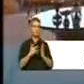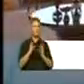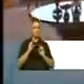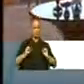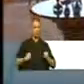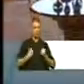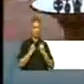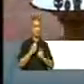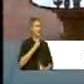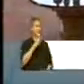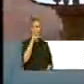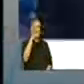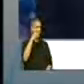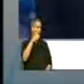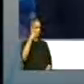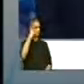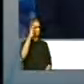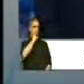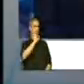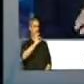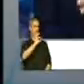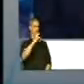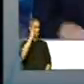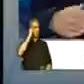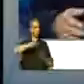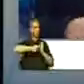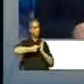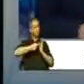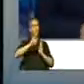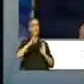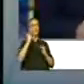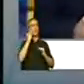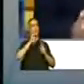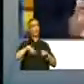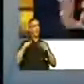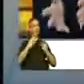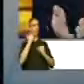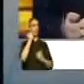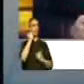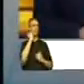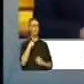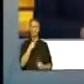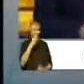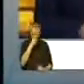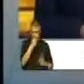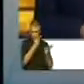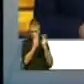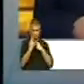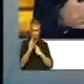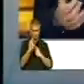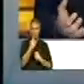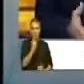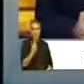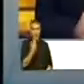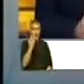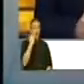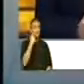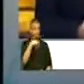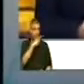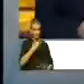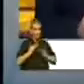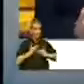אקטיבית, הייתי אומר. המוטו שלו, אולי המוטו הראשי שלו, זה להחזיר את אמריקה לאמריקאים, ואני רוצה לשאול אותך, אתה חוזר משם כמו שאתה אומר, האמריקאים